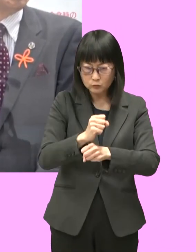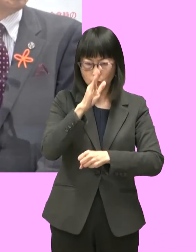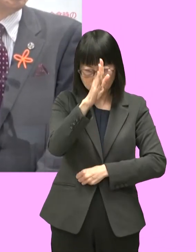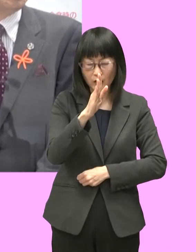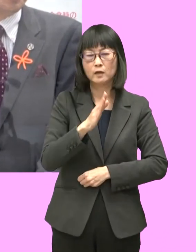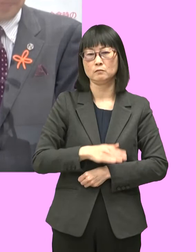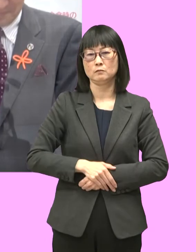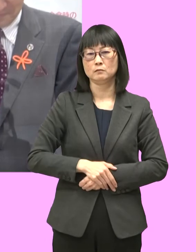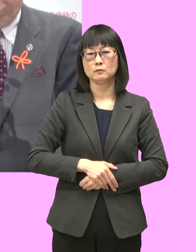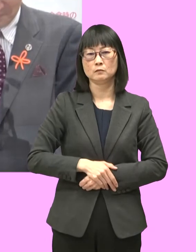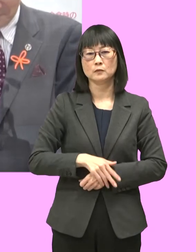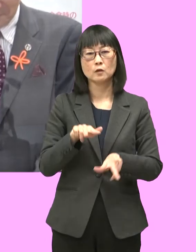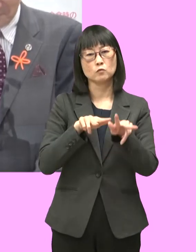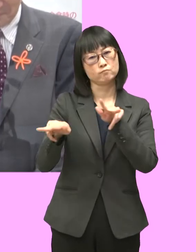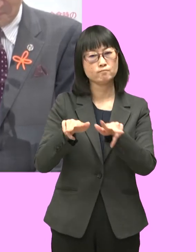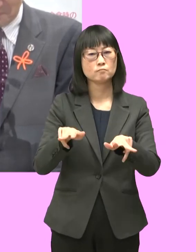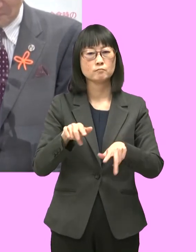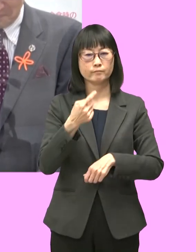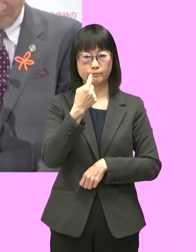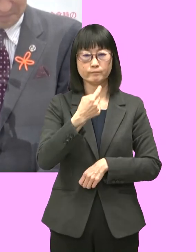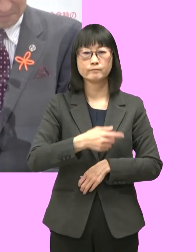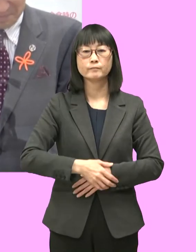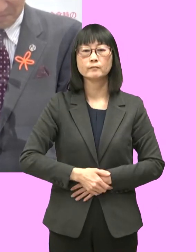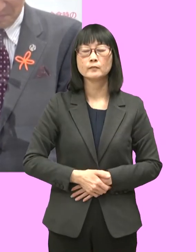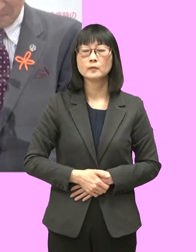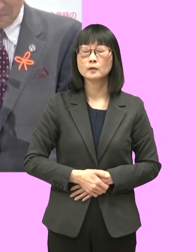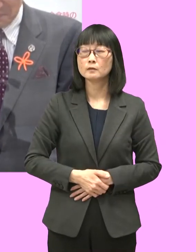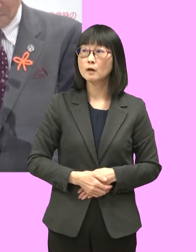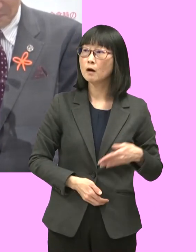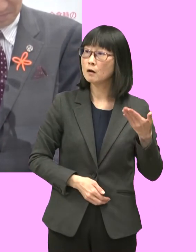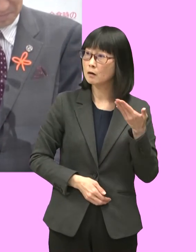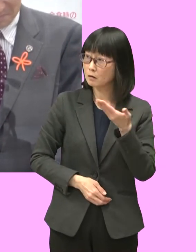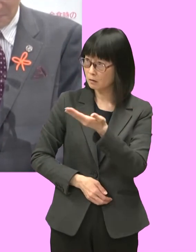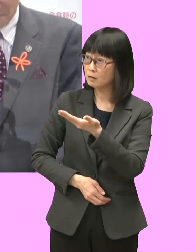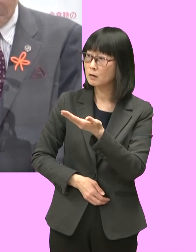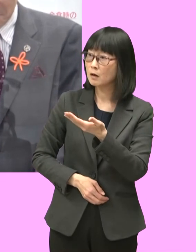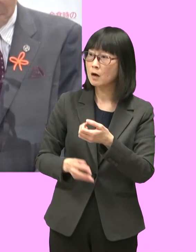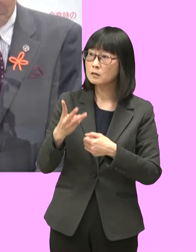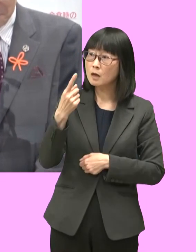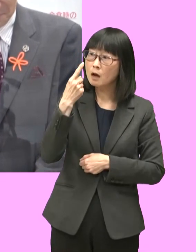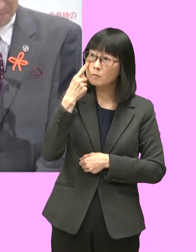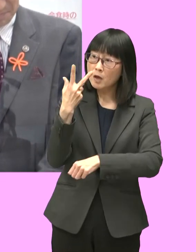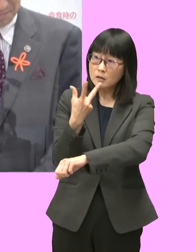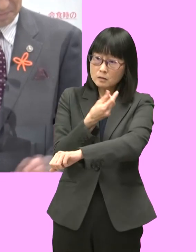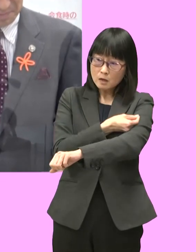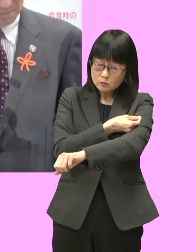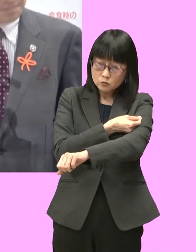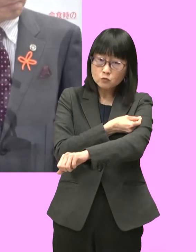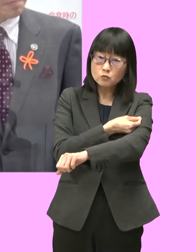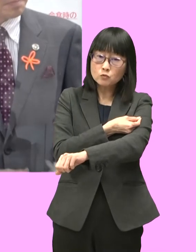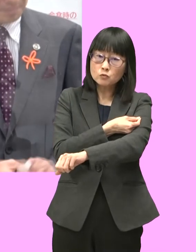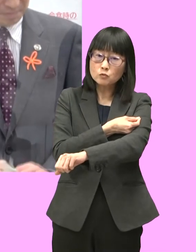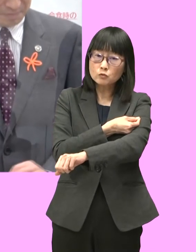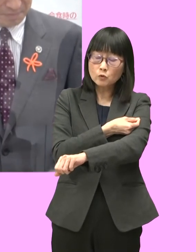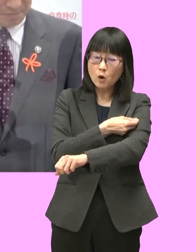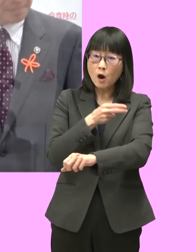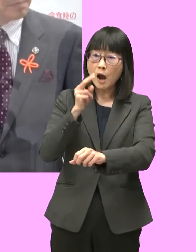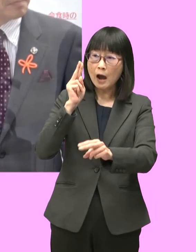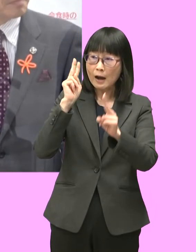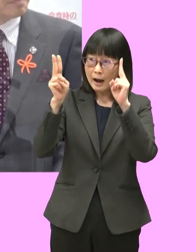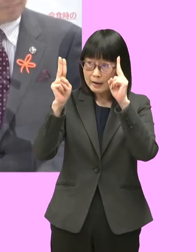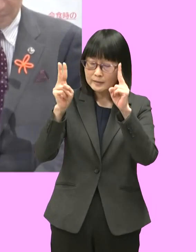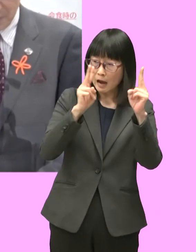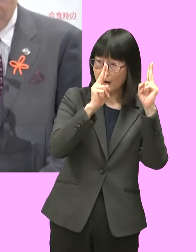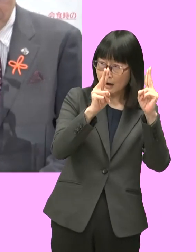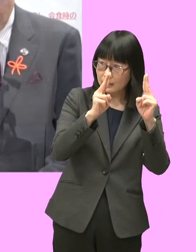ちょっとあとちょっと前に戻るんですが、3回目接種の関係ですけども、これ交差接種等はどういう